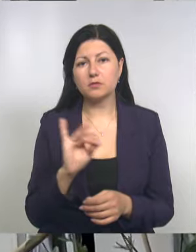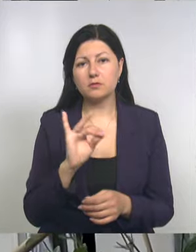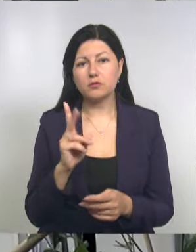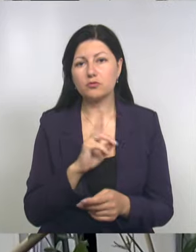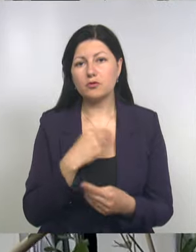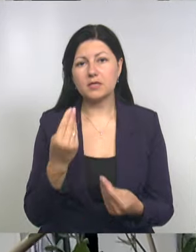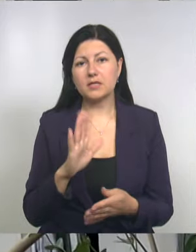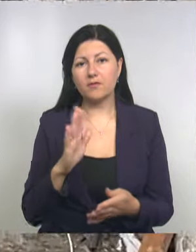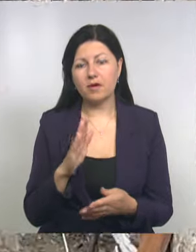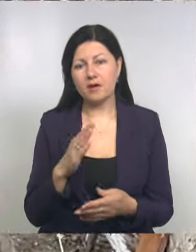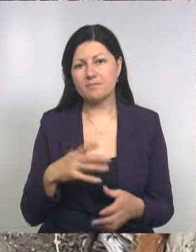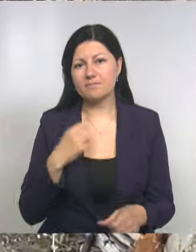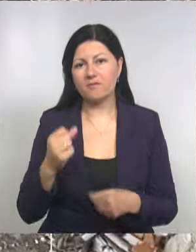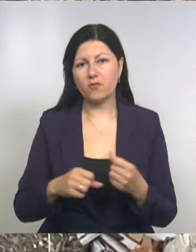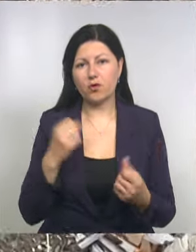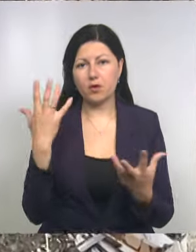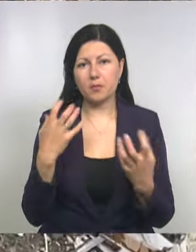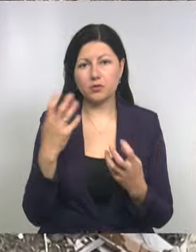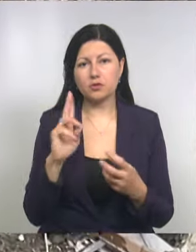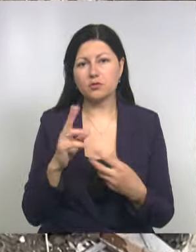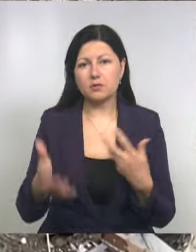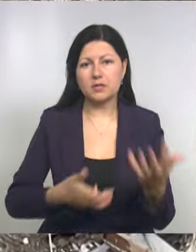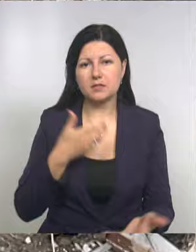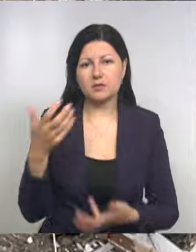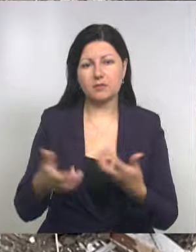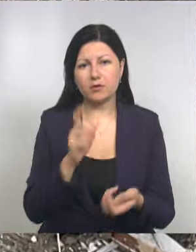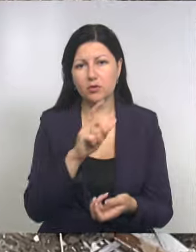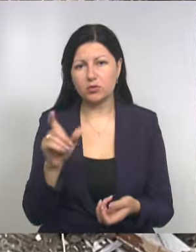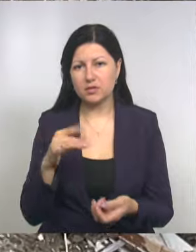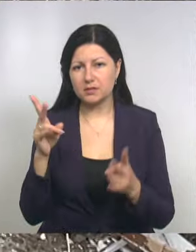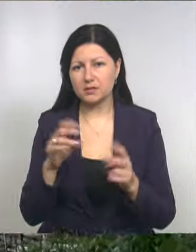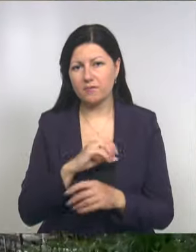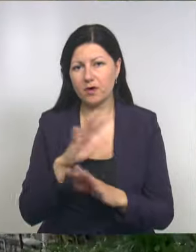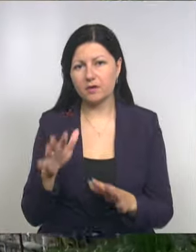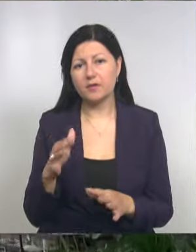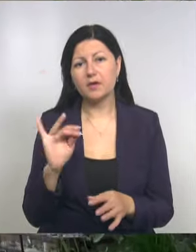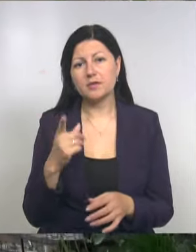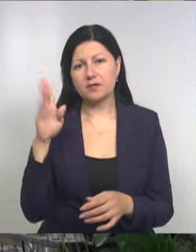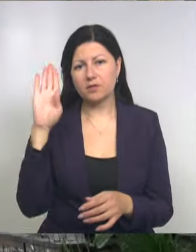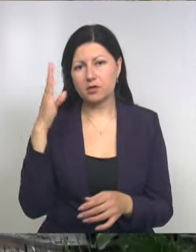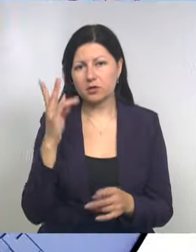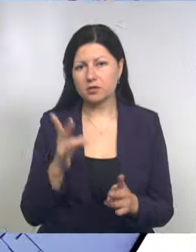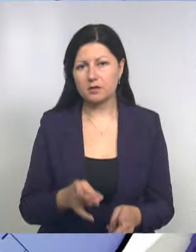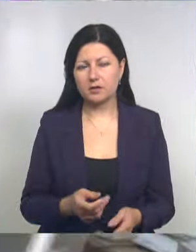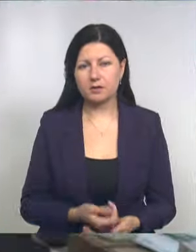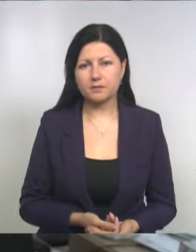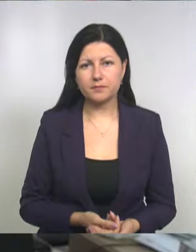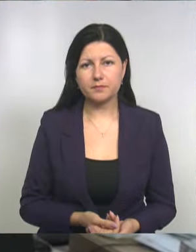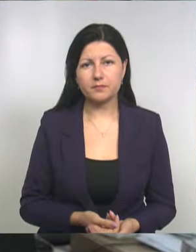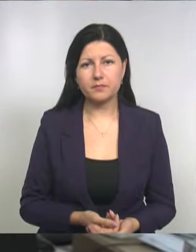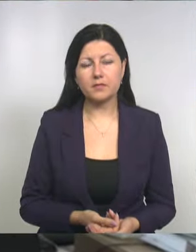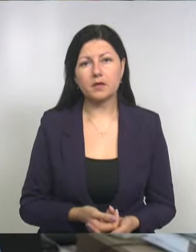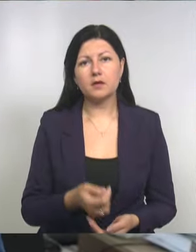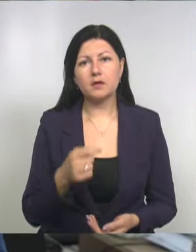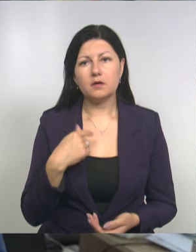эмоциям, помогал вытаскивать людей из-под завалов, ликвидировать последствия обрушения подъезда из-за вражеской атаки. Уже по